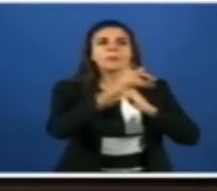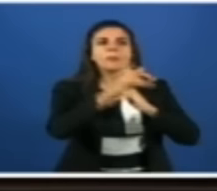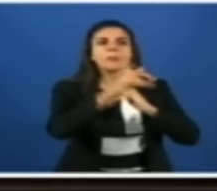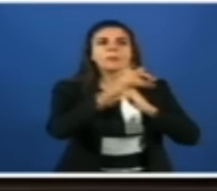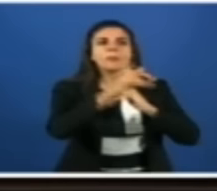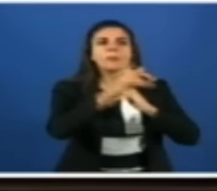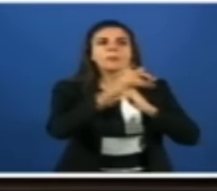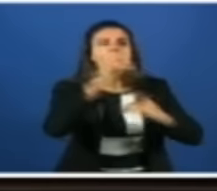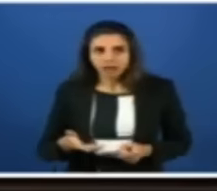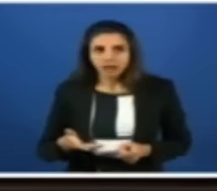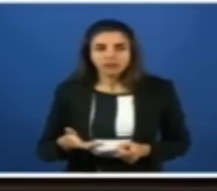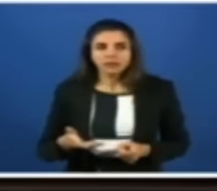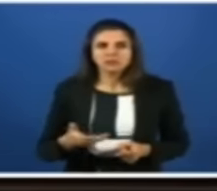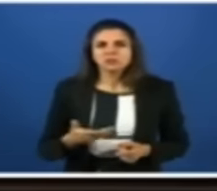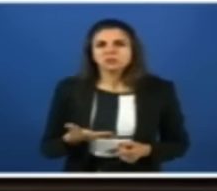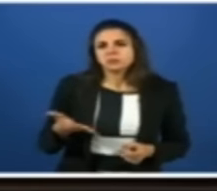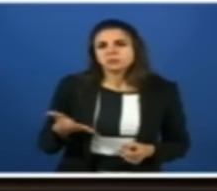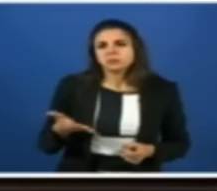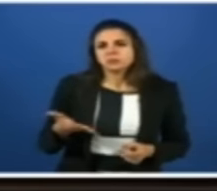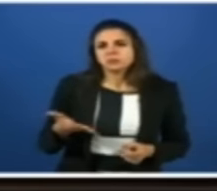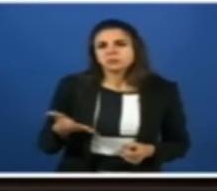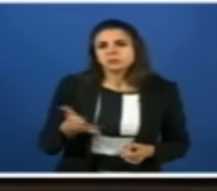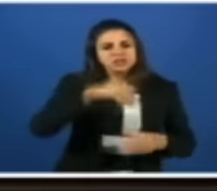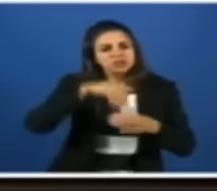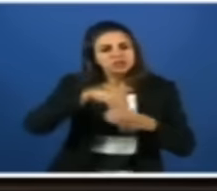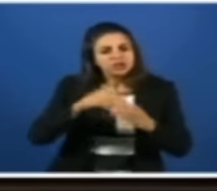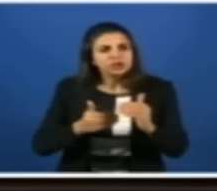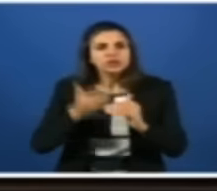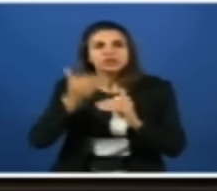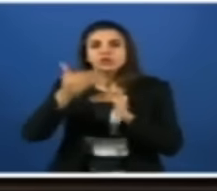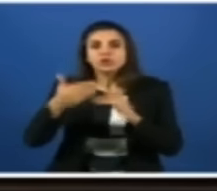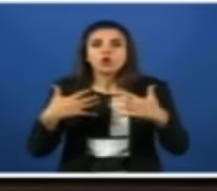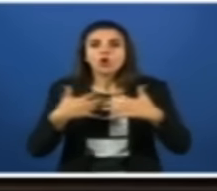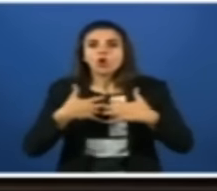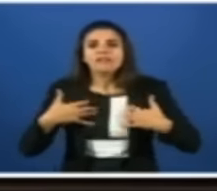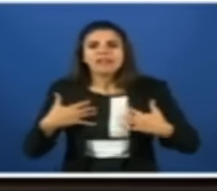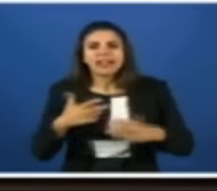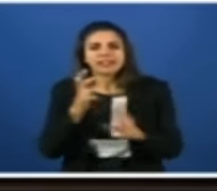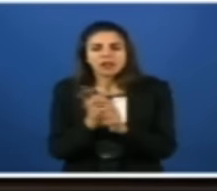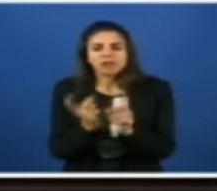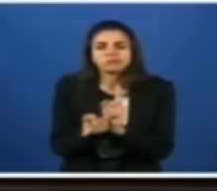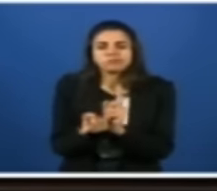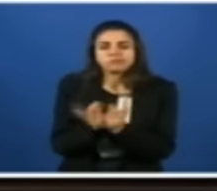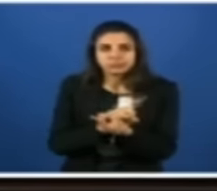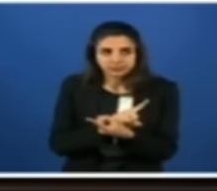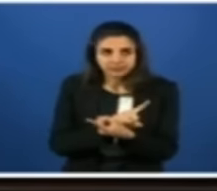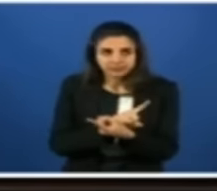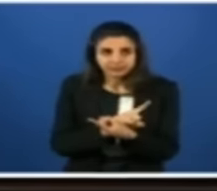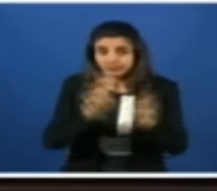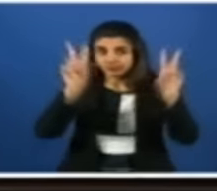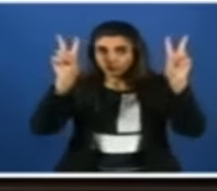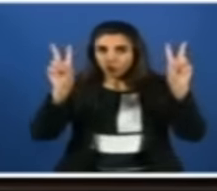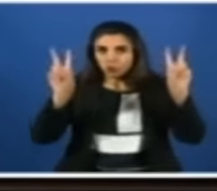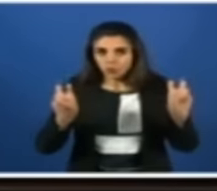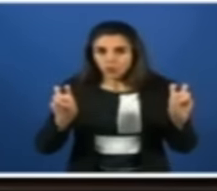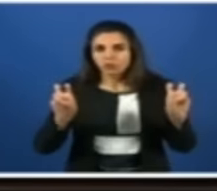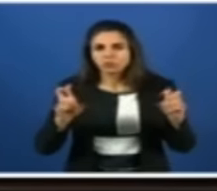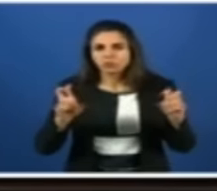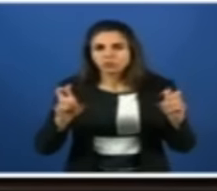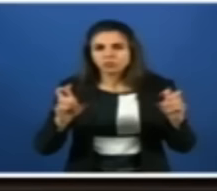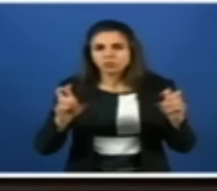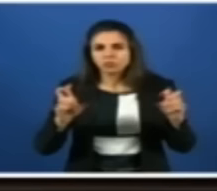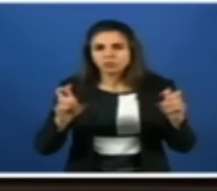ile çeşitli iç ve dış güvenlik tehditleri konusunda